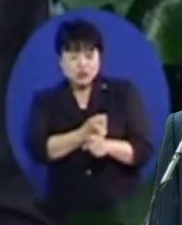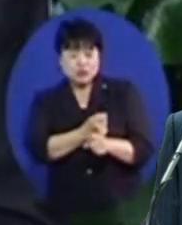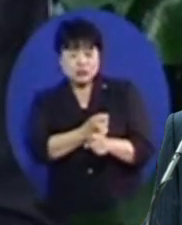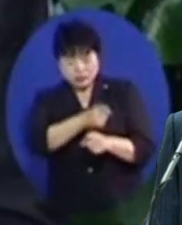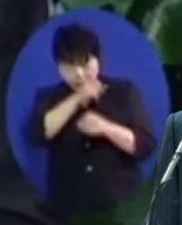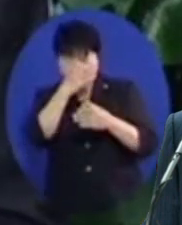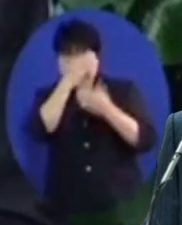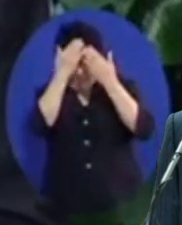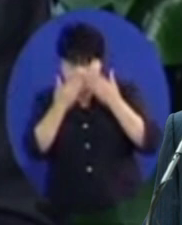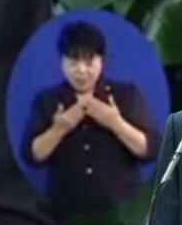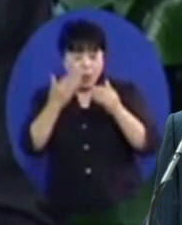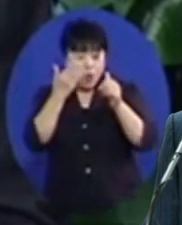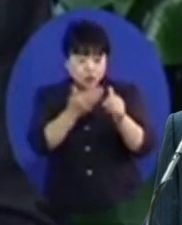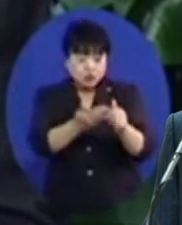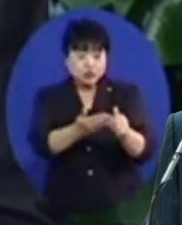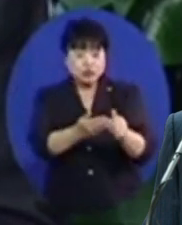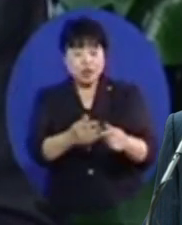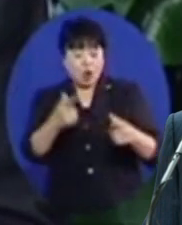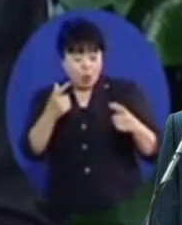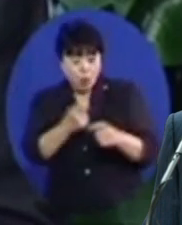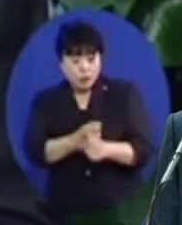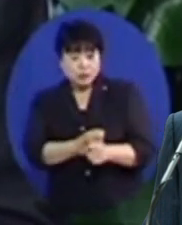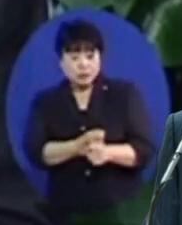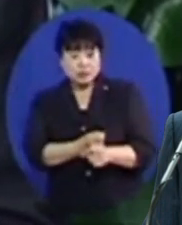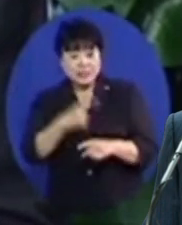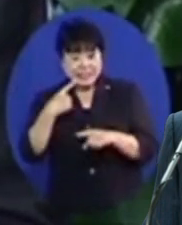한평생 감옥살이 시킨 원수들을